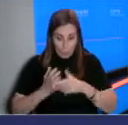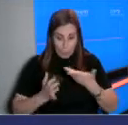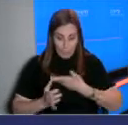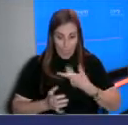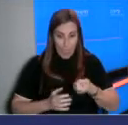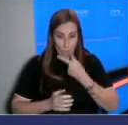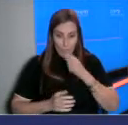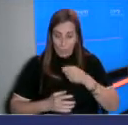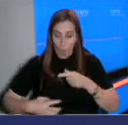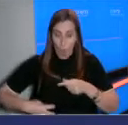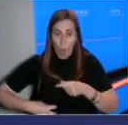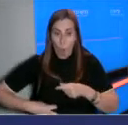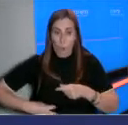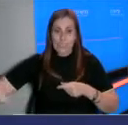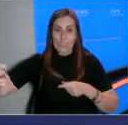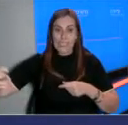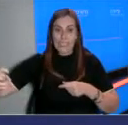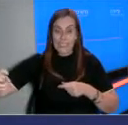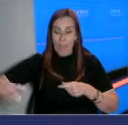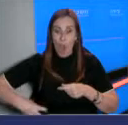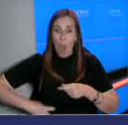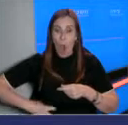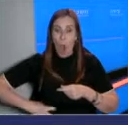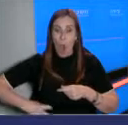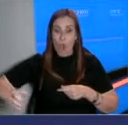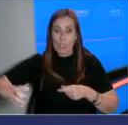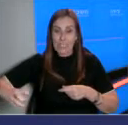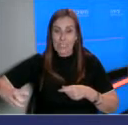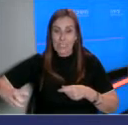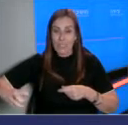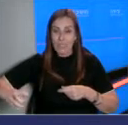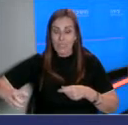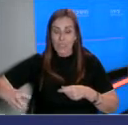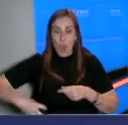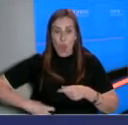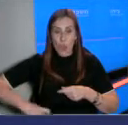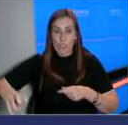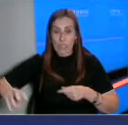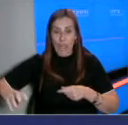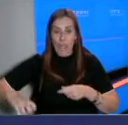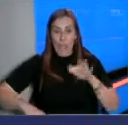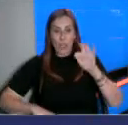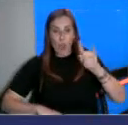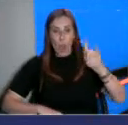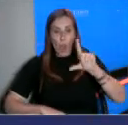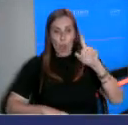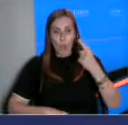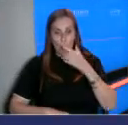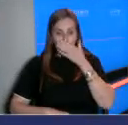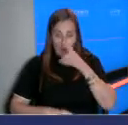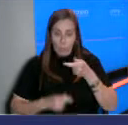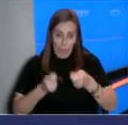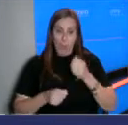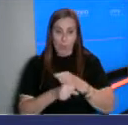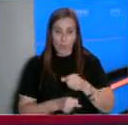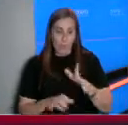לקבל את התרופה, אתה צריך להיכנס לניתוח אלקטיבי, שאתה בוחר בו, ולקרות את התחול. כן, בעצם מכריחים אותך